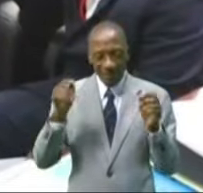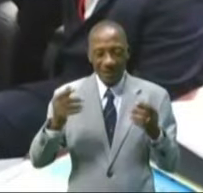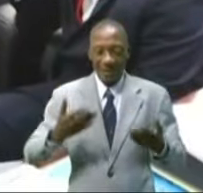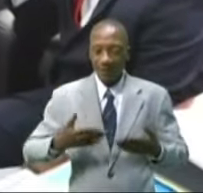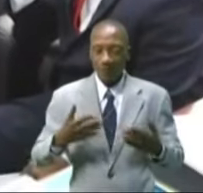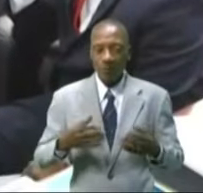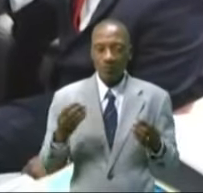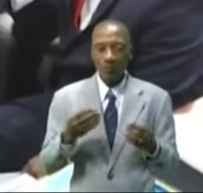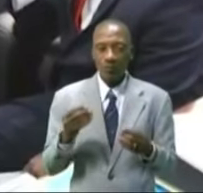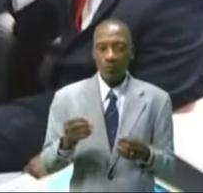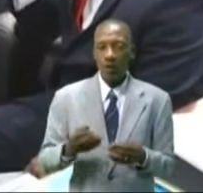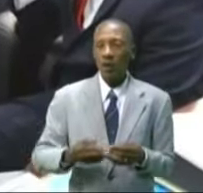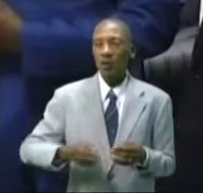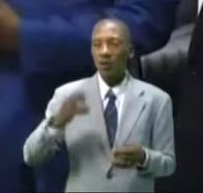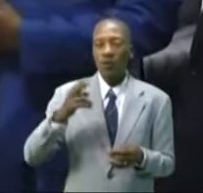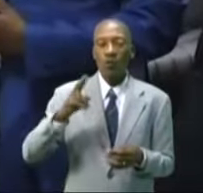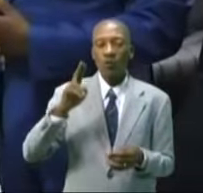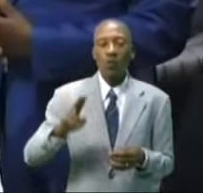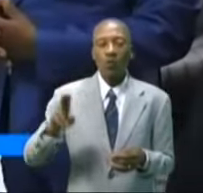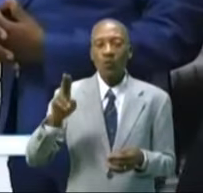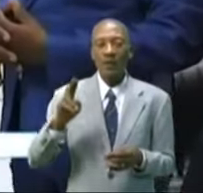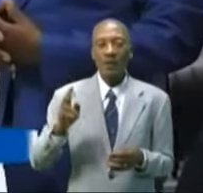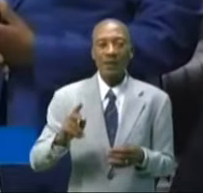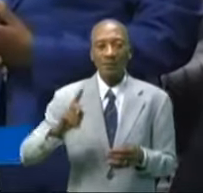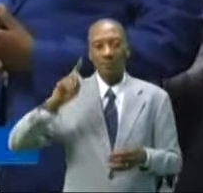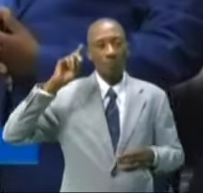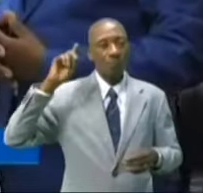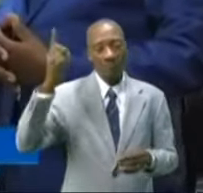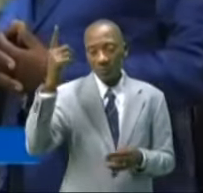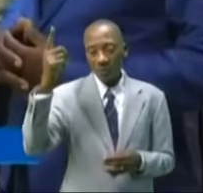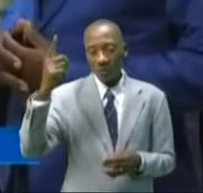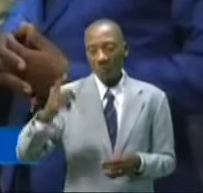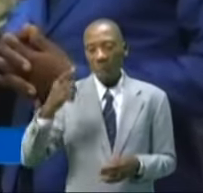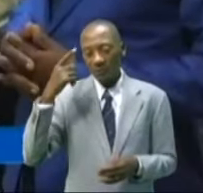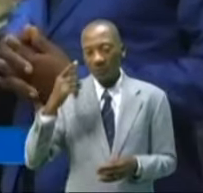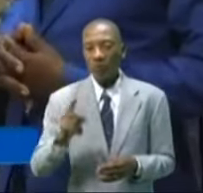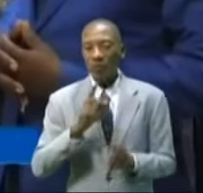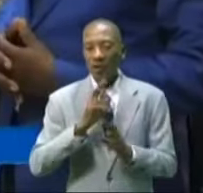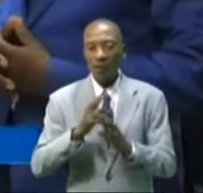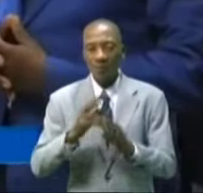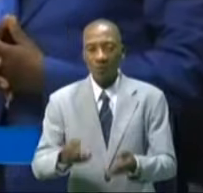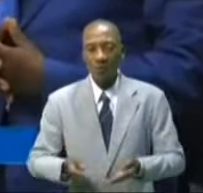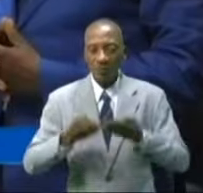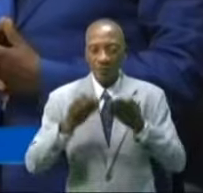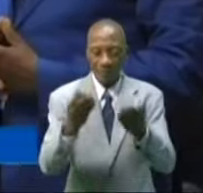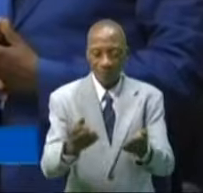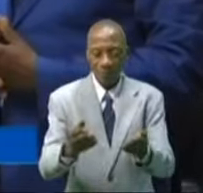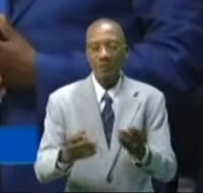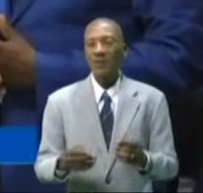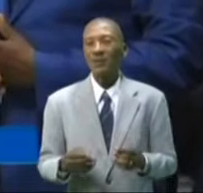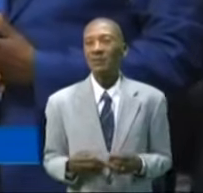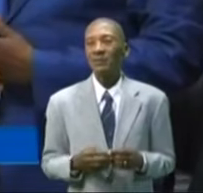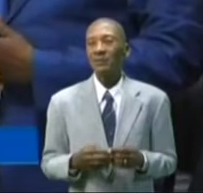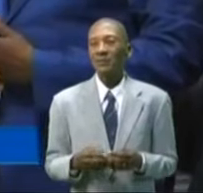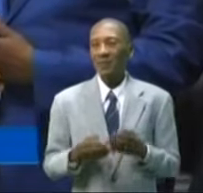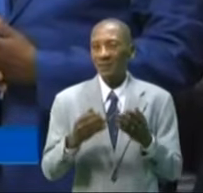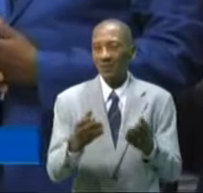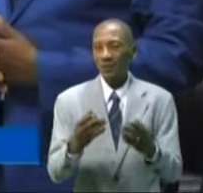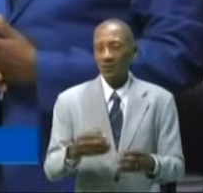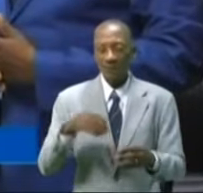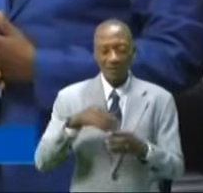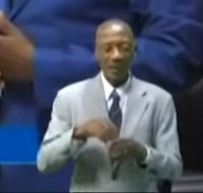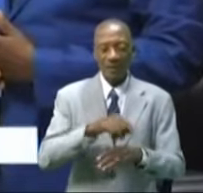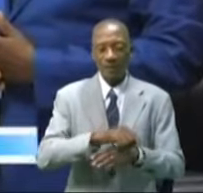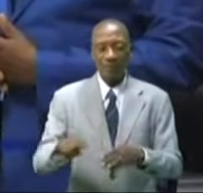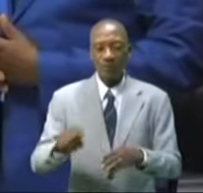comptes. Nous avons reçu la documentation à notre tour. Nous allons travailler. Vous êtes dans les délais, à ma connaissance.